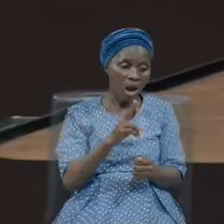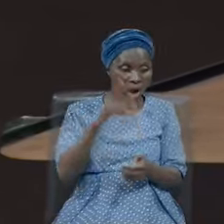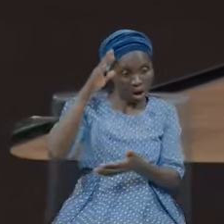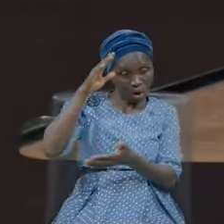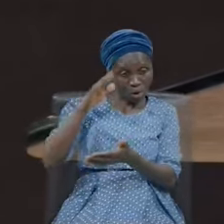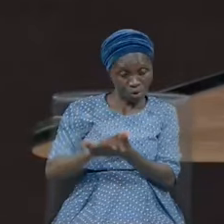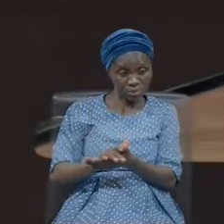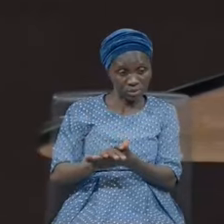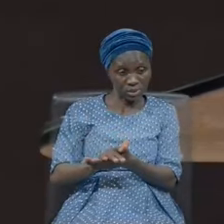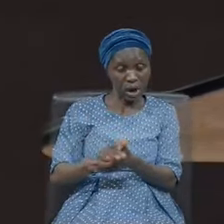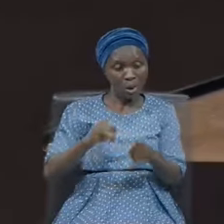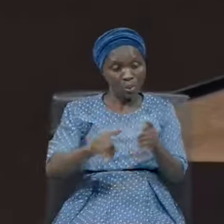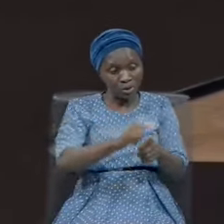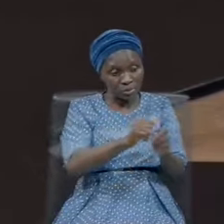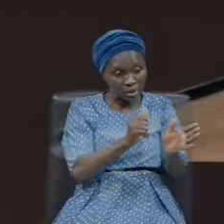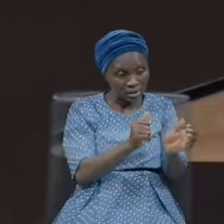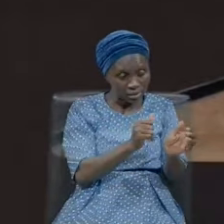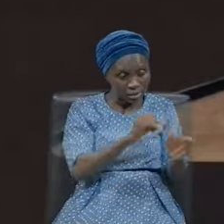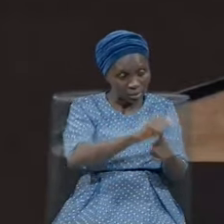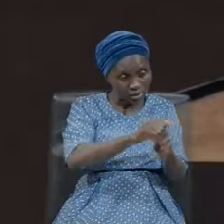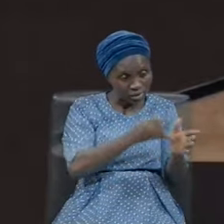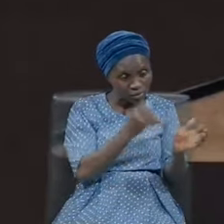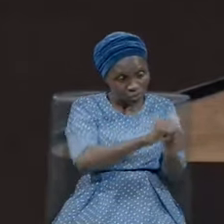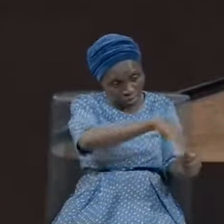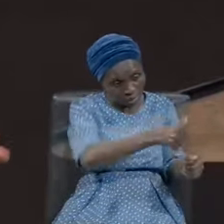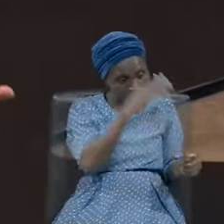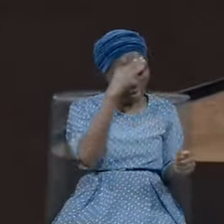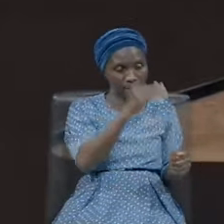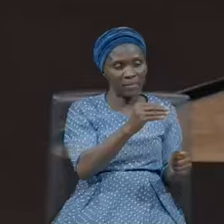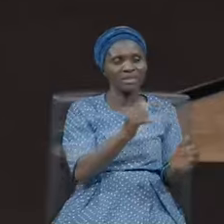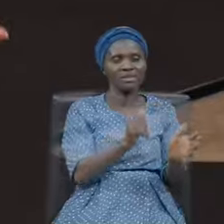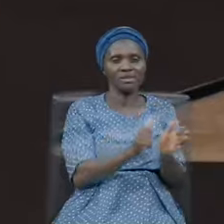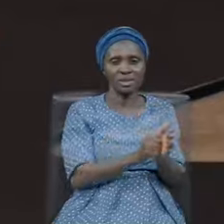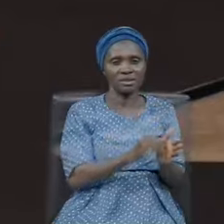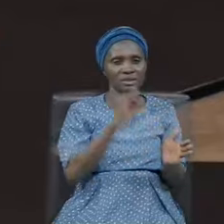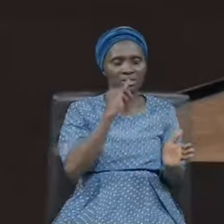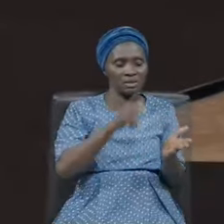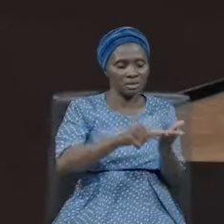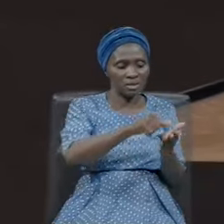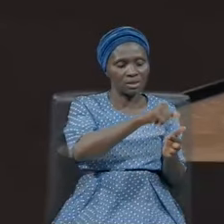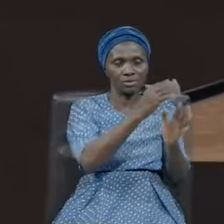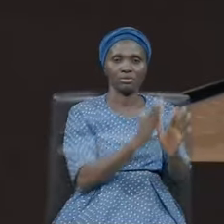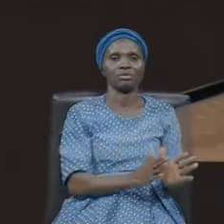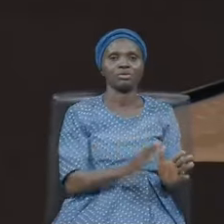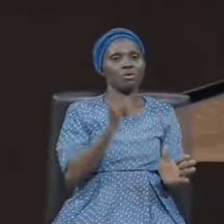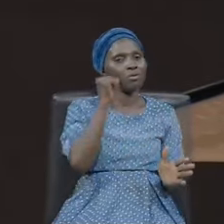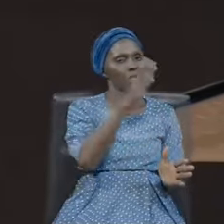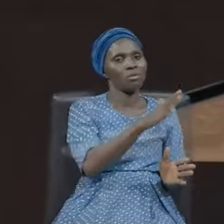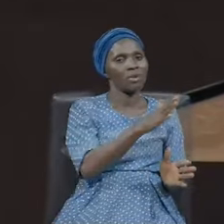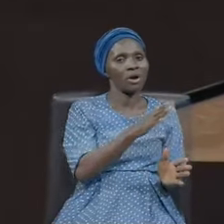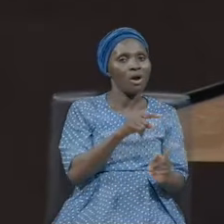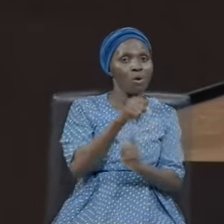alors elle est maintenant adultère ou adultéresse. Une femme d'église, une femme populaire, une